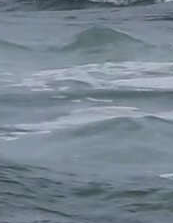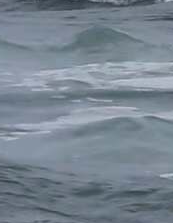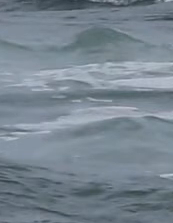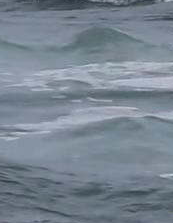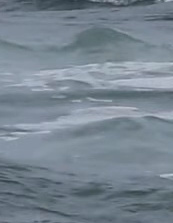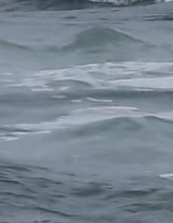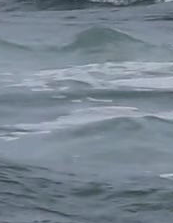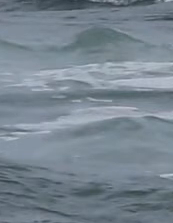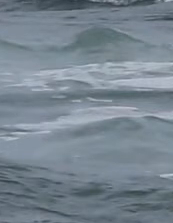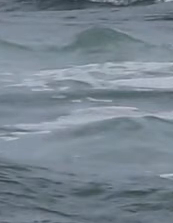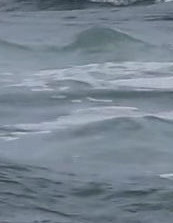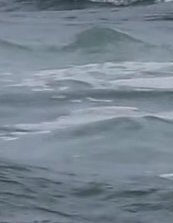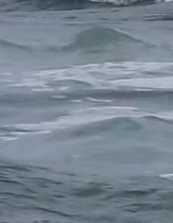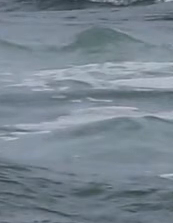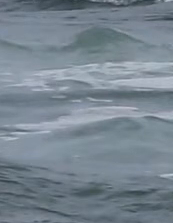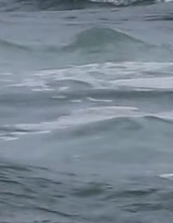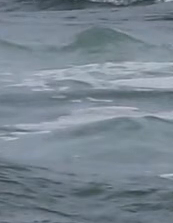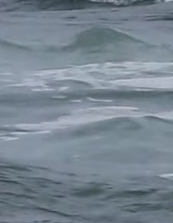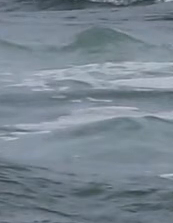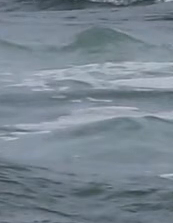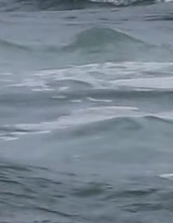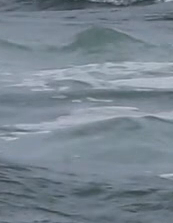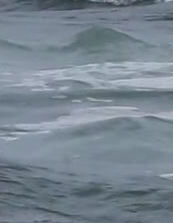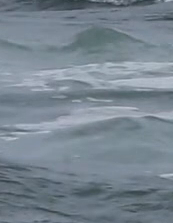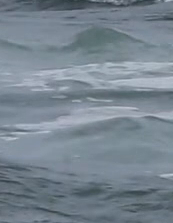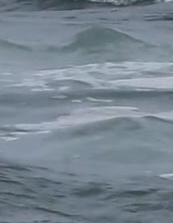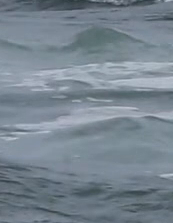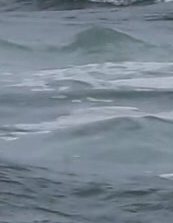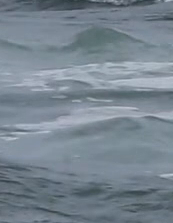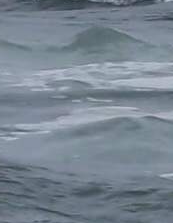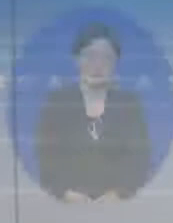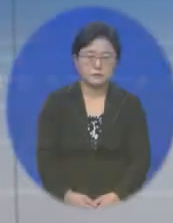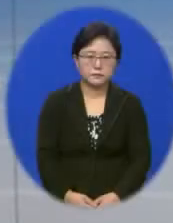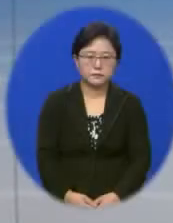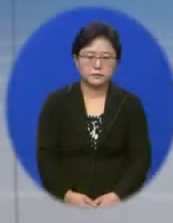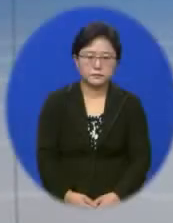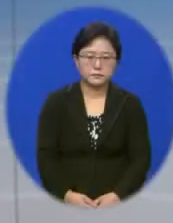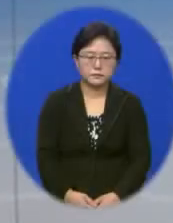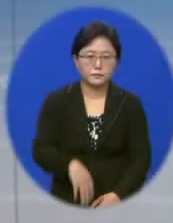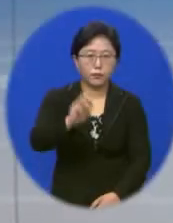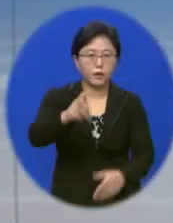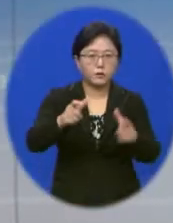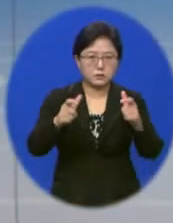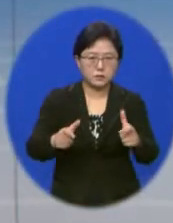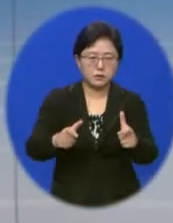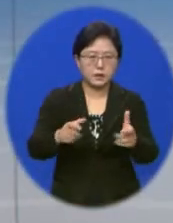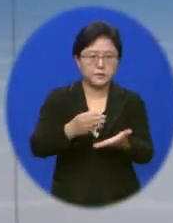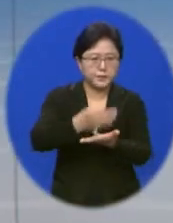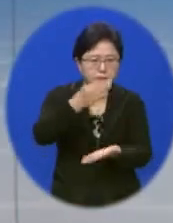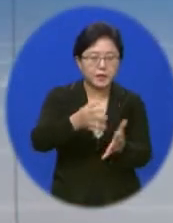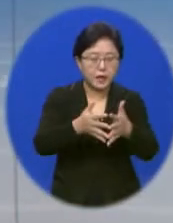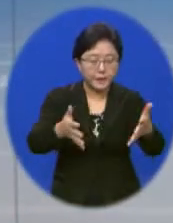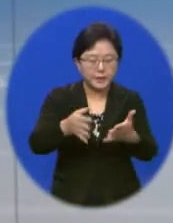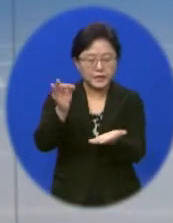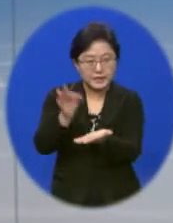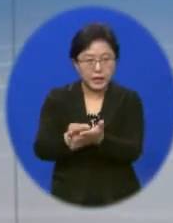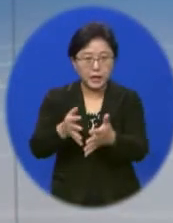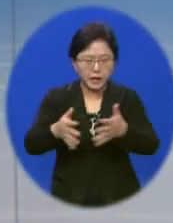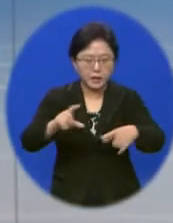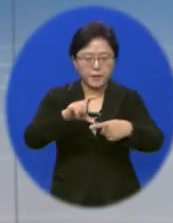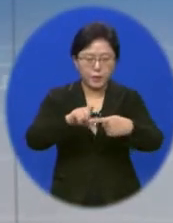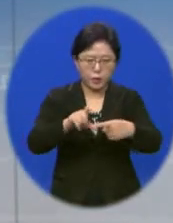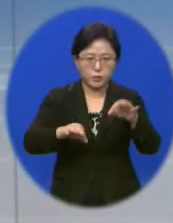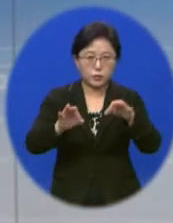비가 차차 그치겠습니다. 기상정보 전해드렸습니다. 광주 지역 고가 아파트와 저가 아파트의 평균